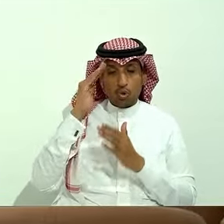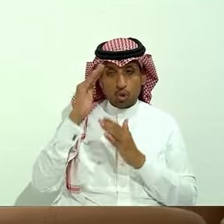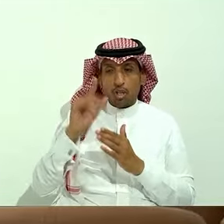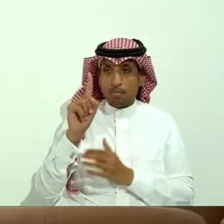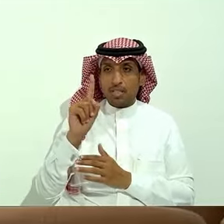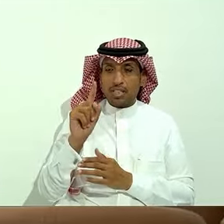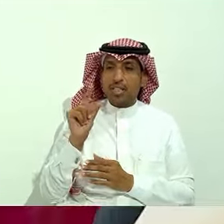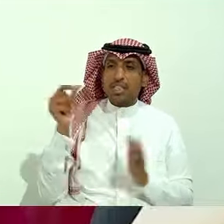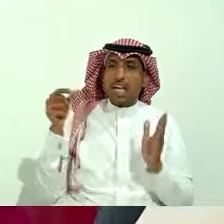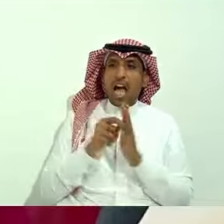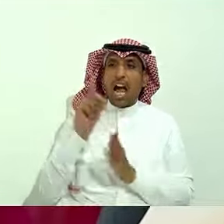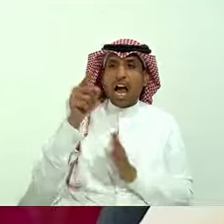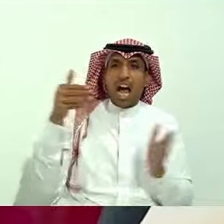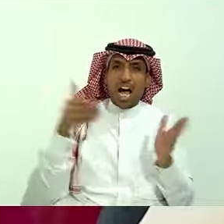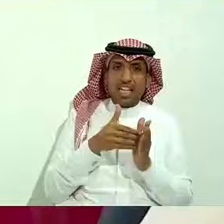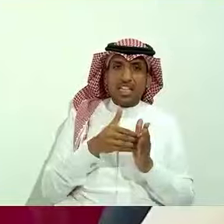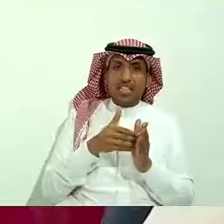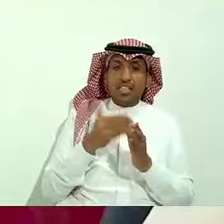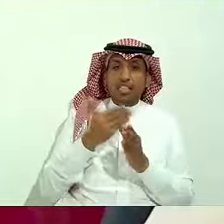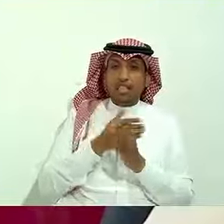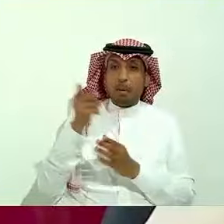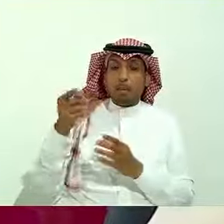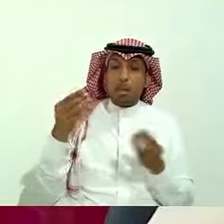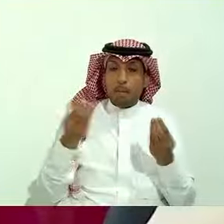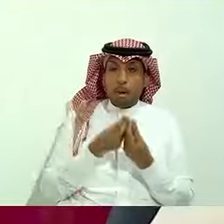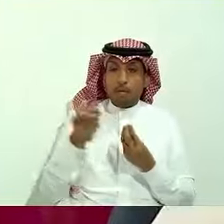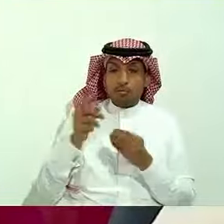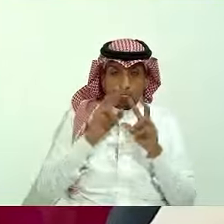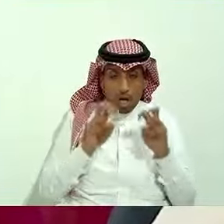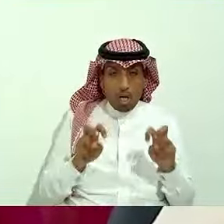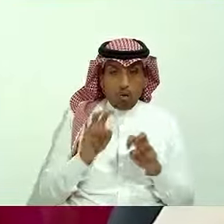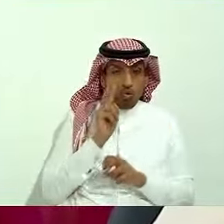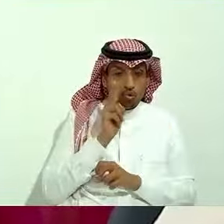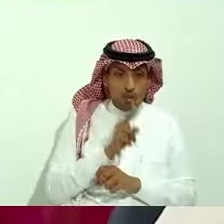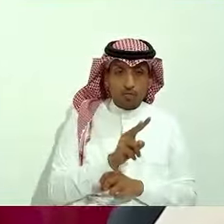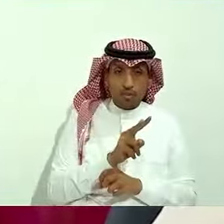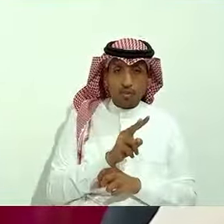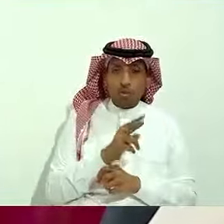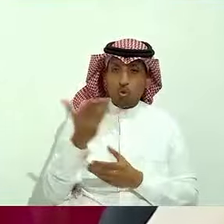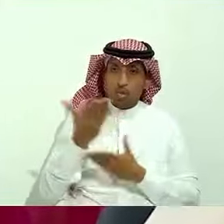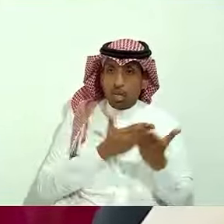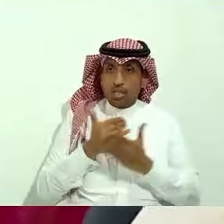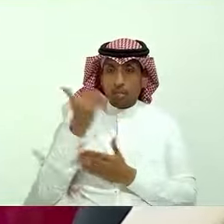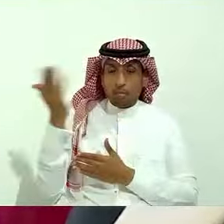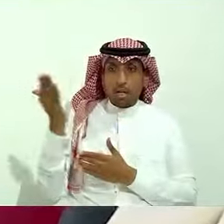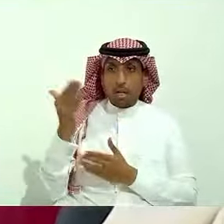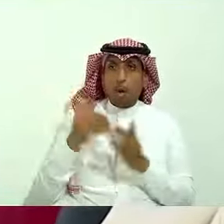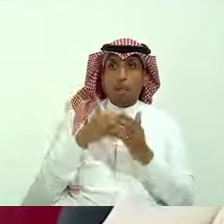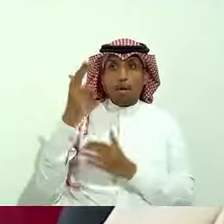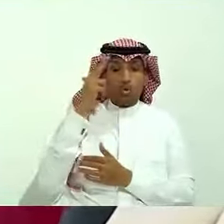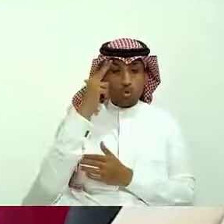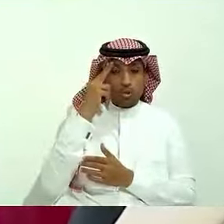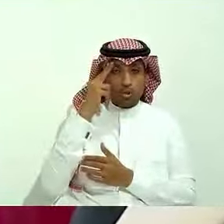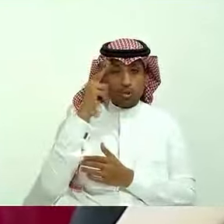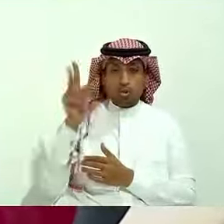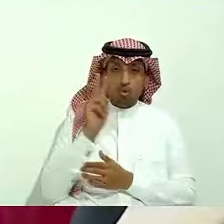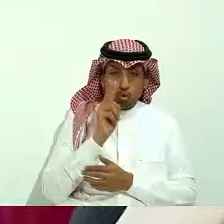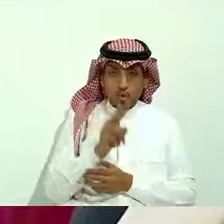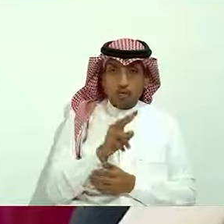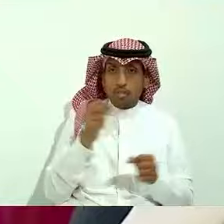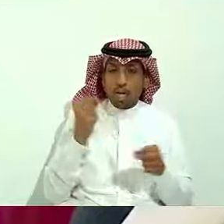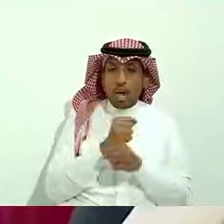ودي كلمه اخيره دكتورة ليلى، لان انت من الناس اللي بحثتي وشفتي، وانت درستي برا حتى خارج المملكه وشفتي